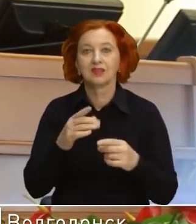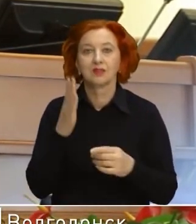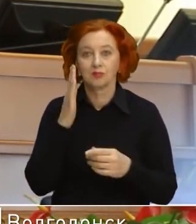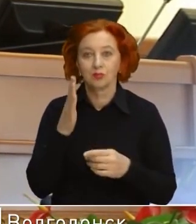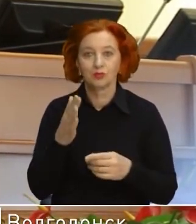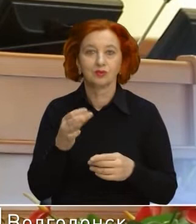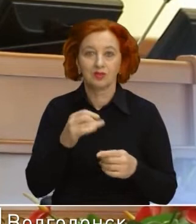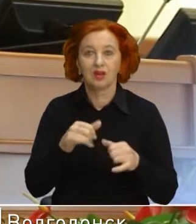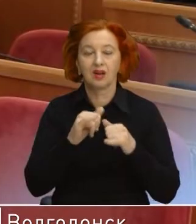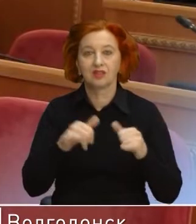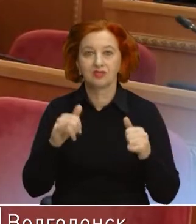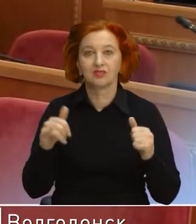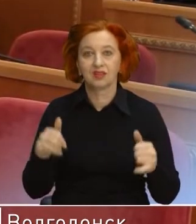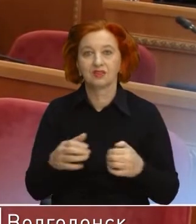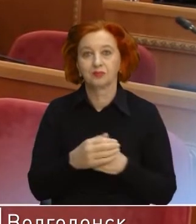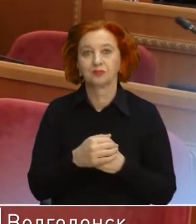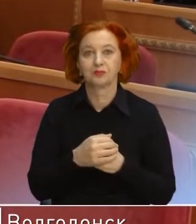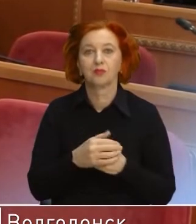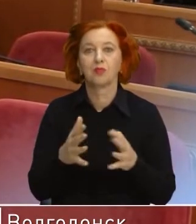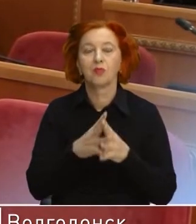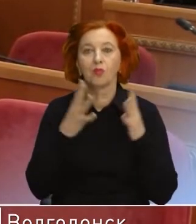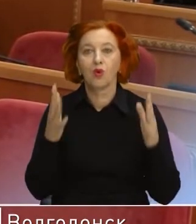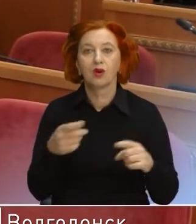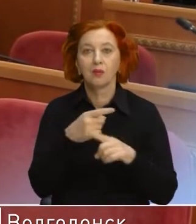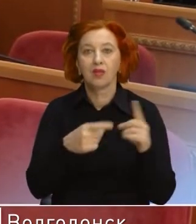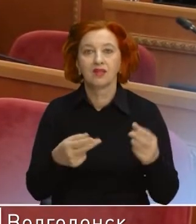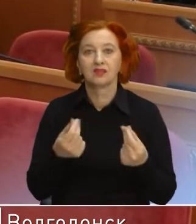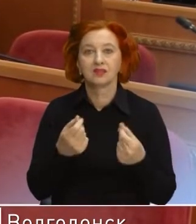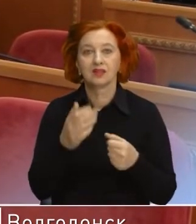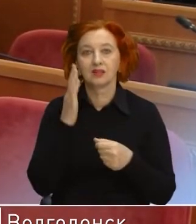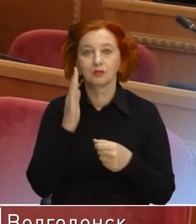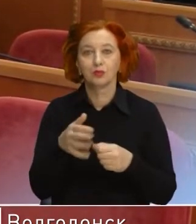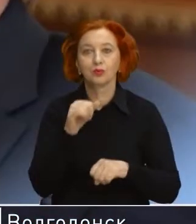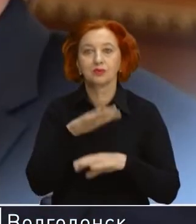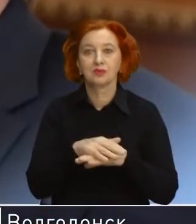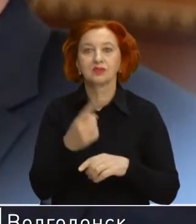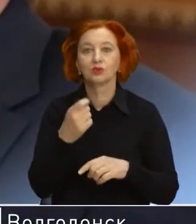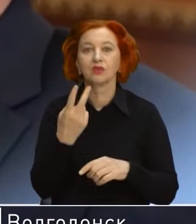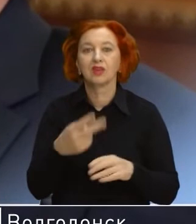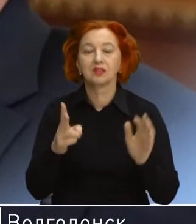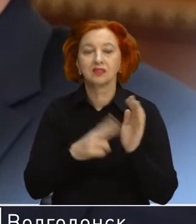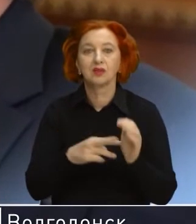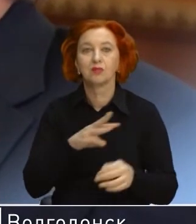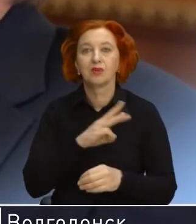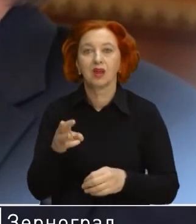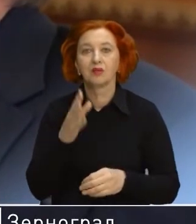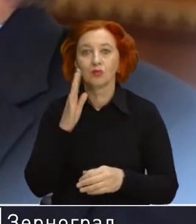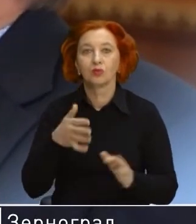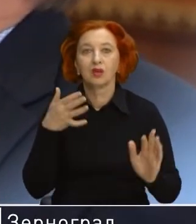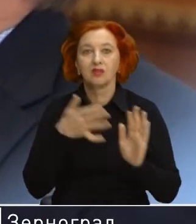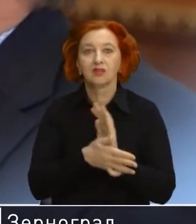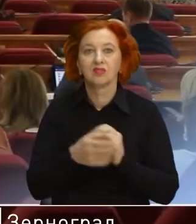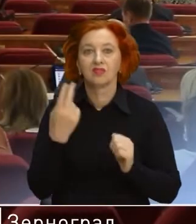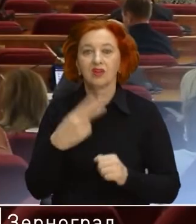повышению доходов граждан. Более половины средств из областного бюджета, 127 миллиардов рублей, будет расходоваться